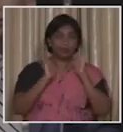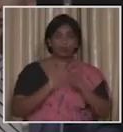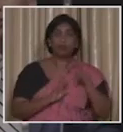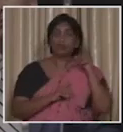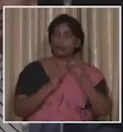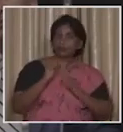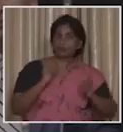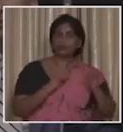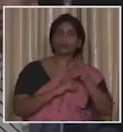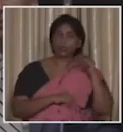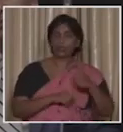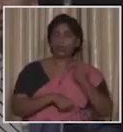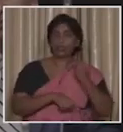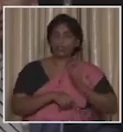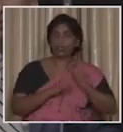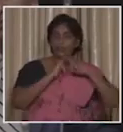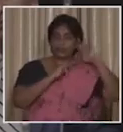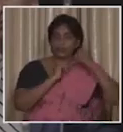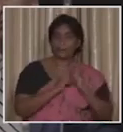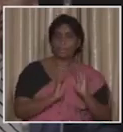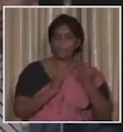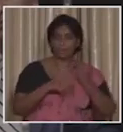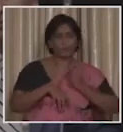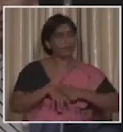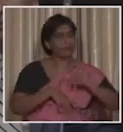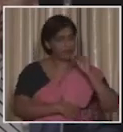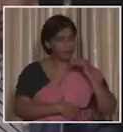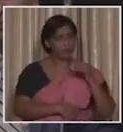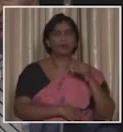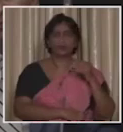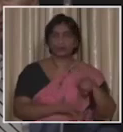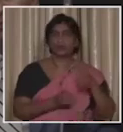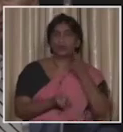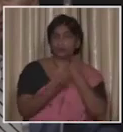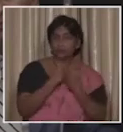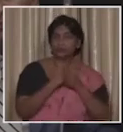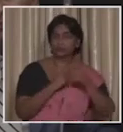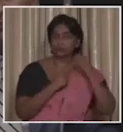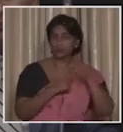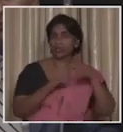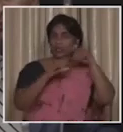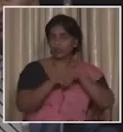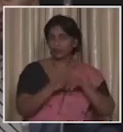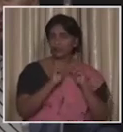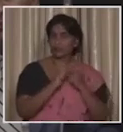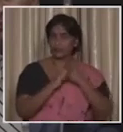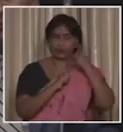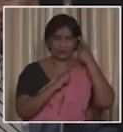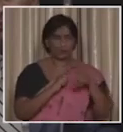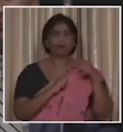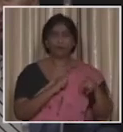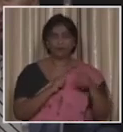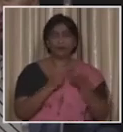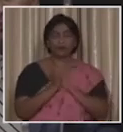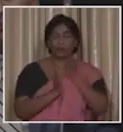ඒකට විකල්පයක් හැටියට එතුමා මේ වෛද්‍ය විද්‍යාලය ආරම්භ කරේ. නමුත් අවාසනාවකට වගේ මේ නියාමනය පිළිබඳවත් ඒ අභ්‍යන්තරික ඇතිවෙච්ච ගැටලු කිහිපයක් හේතුවෙන්